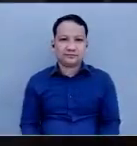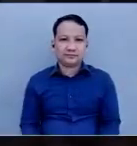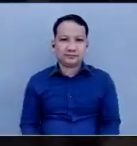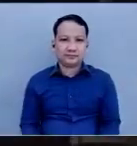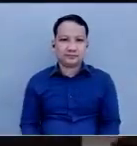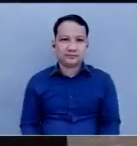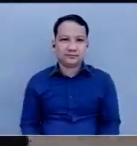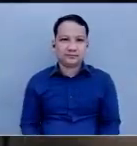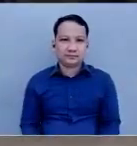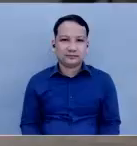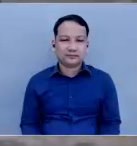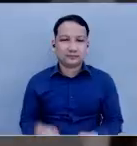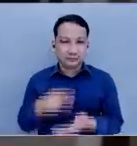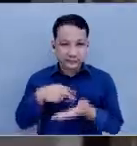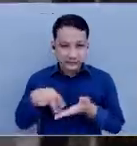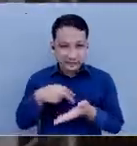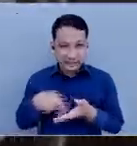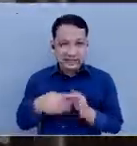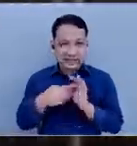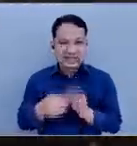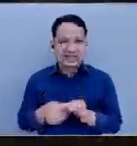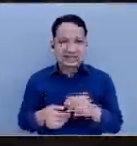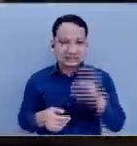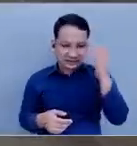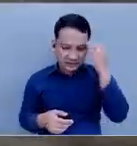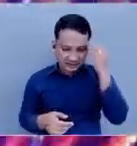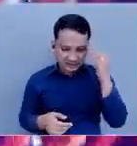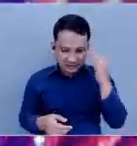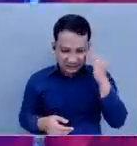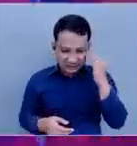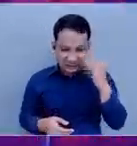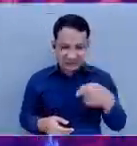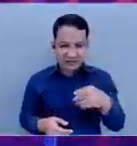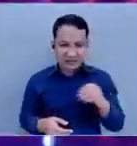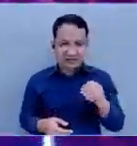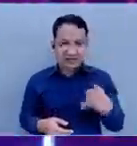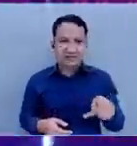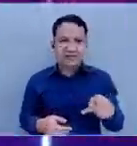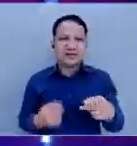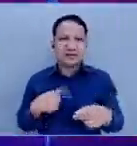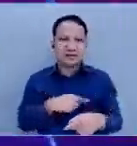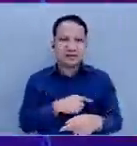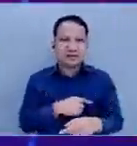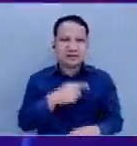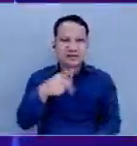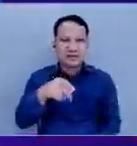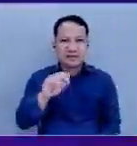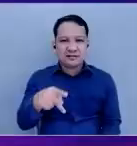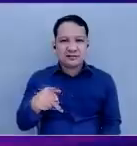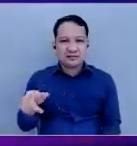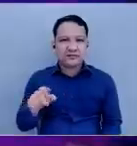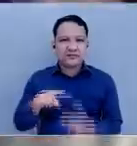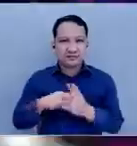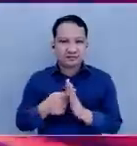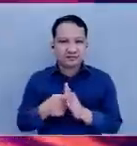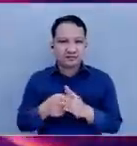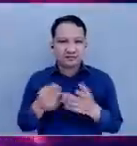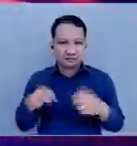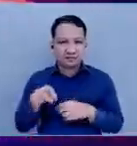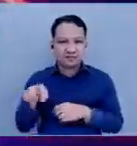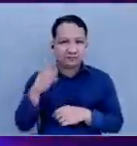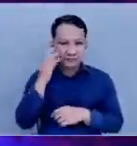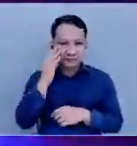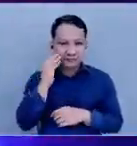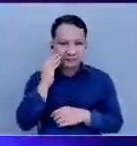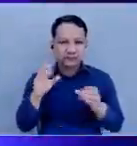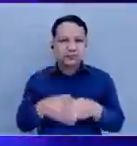naging dance cover group po kami ng K-pop. Mm-hmm. Hanggang sa... Nagkaroon po ng Pop Pinoy. Tapos, doon na po nagsimula yung journey namin as K-pop.